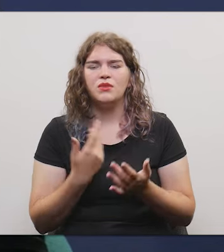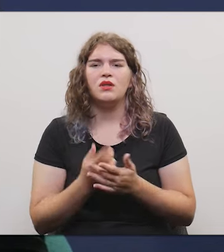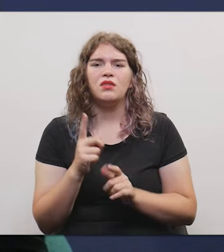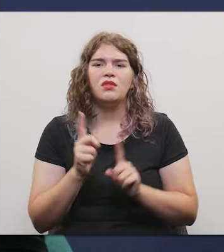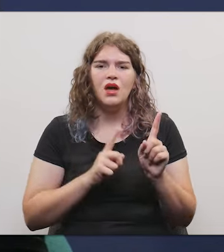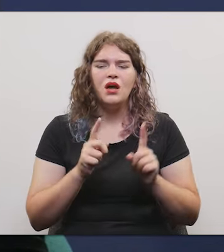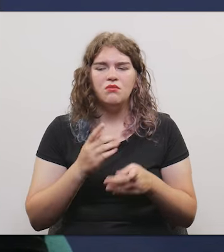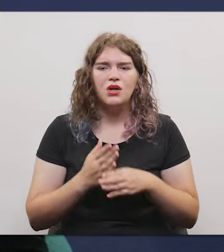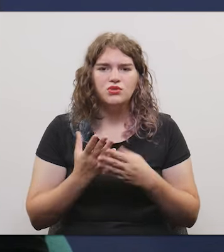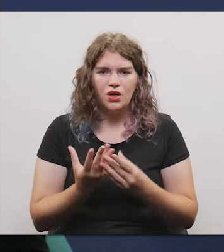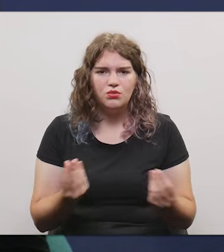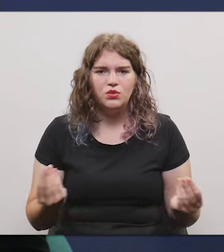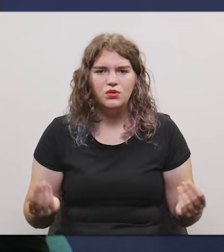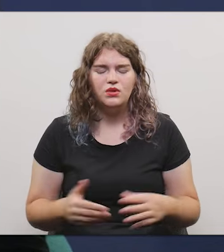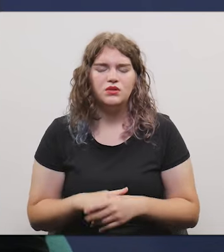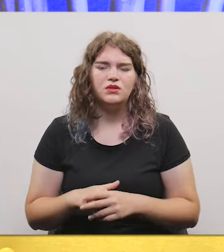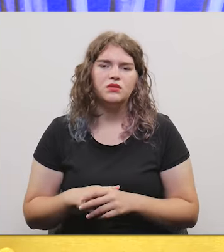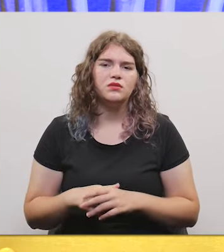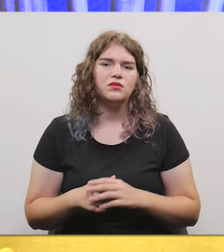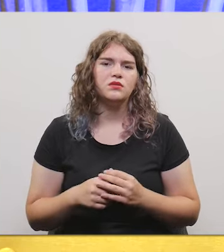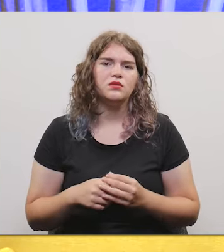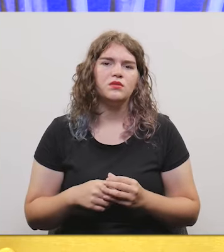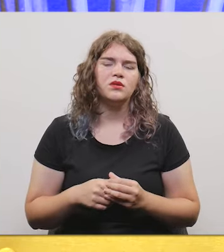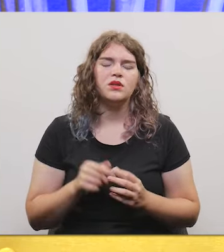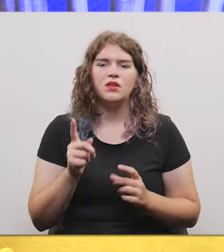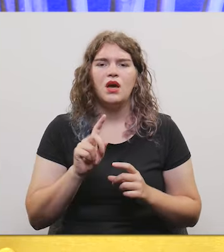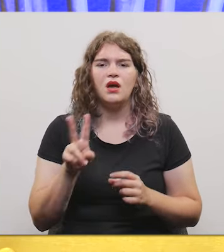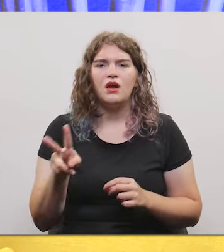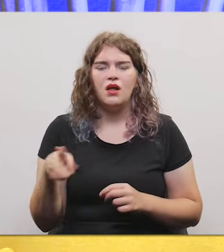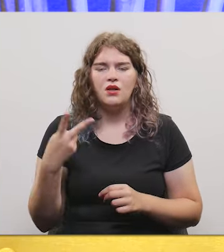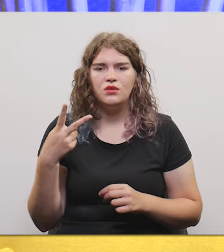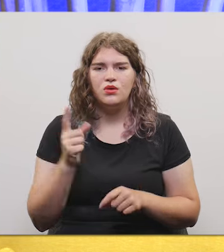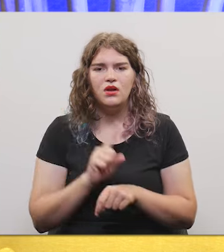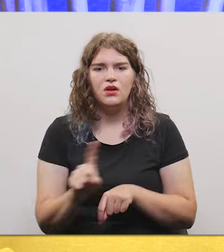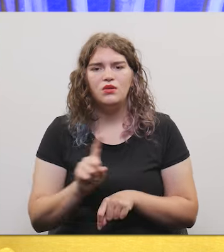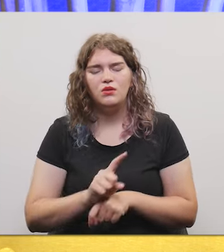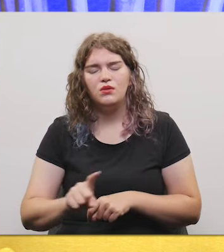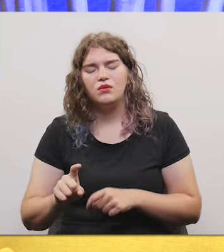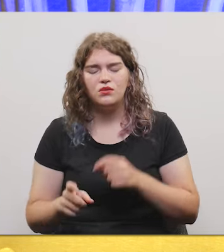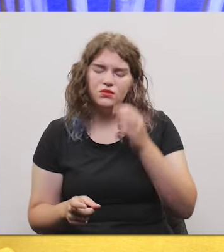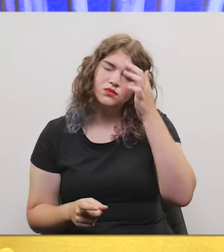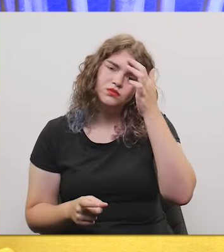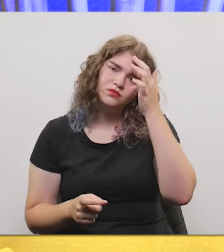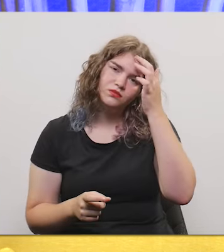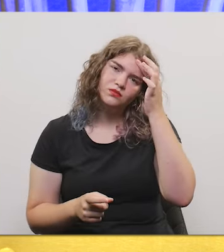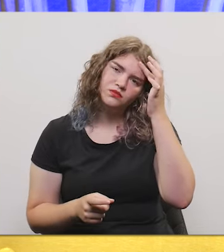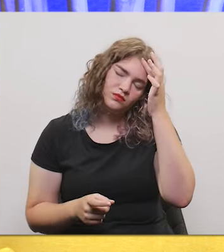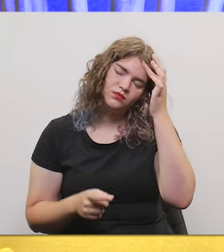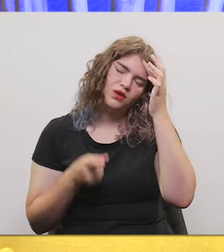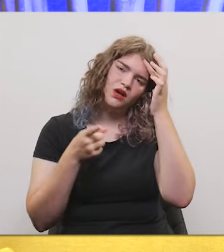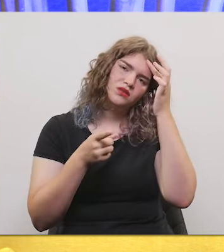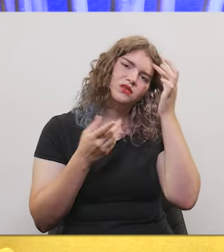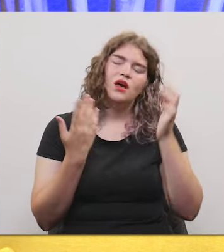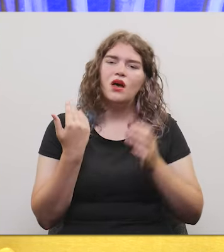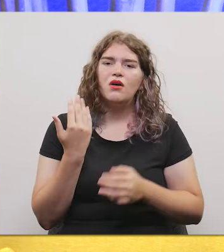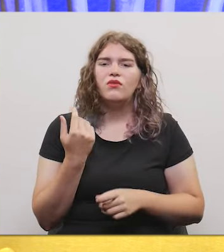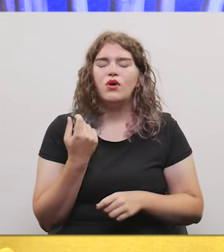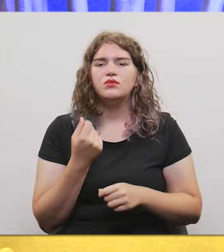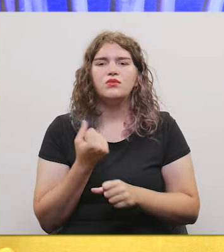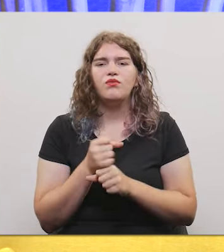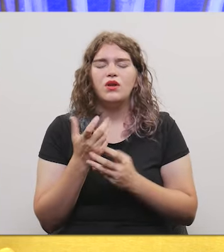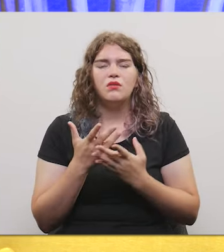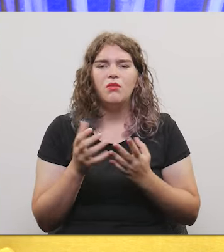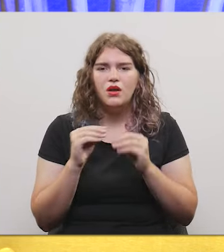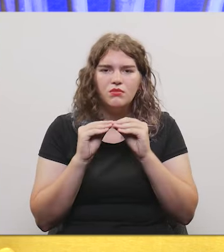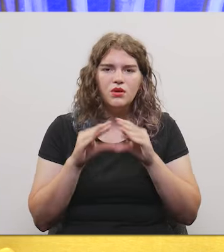dar m-a ajutat extrem de mult. Dar în al doilea rând, și asta a fost